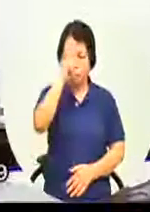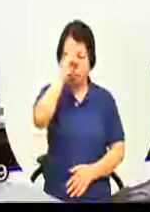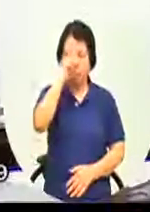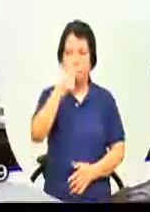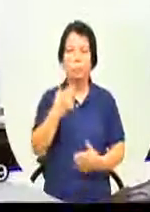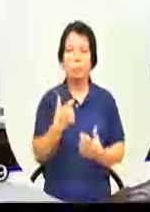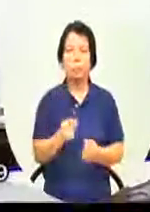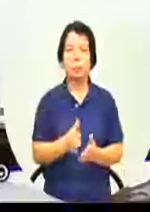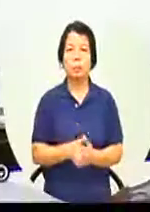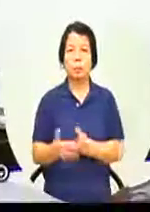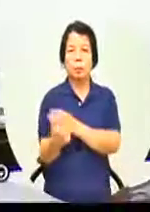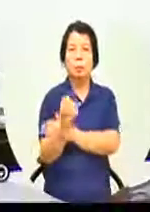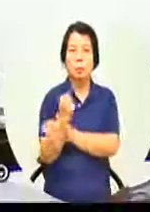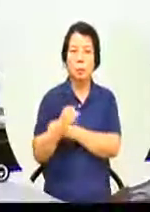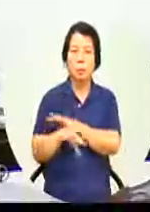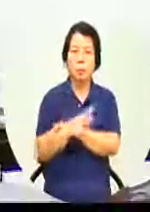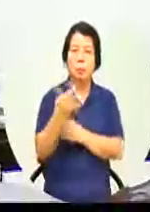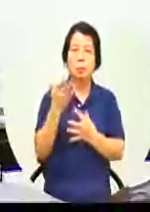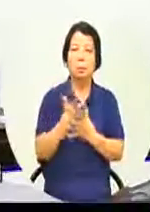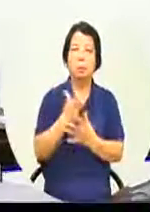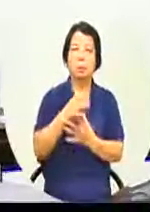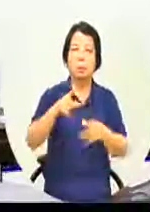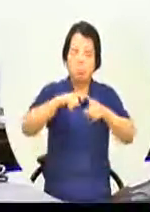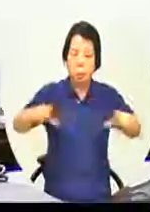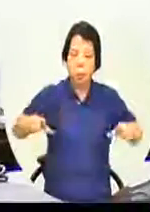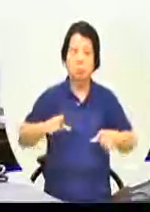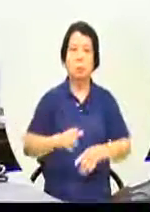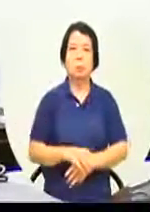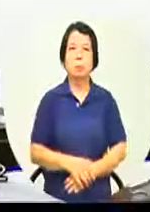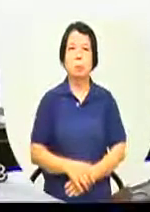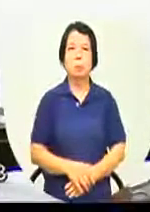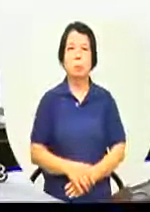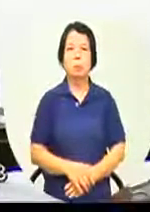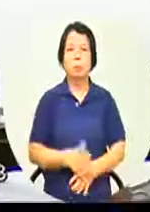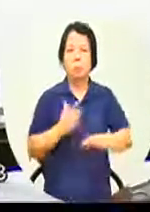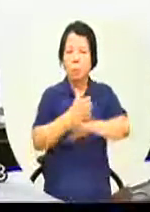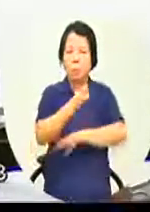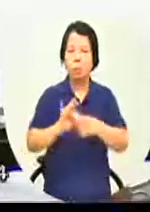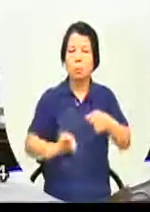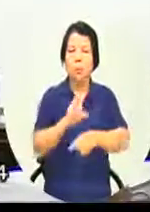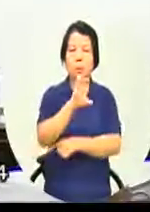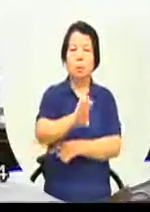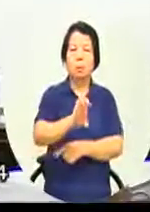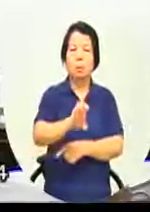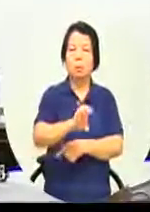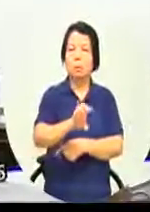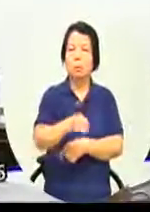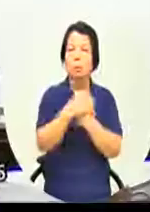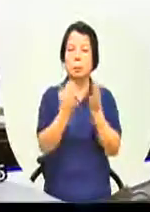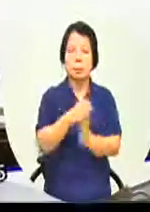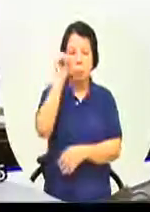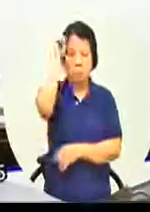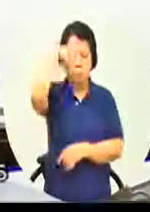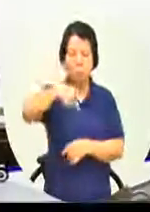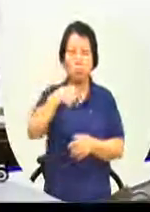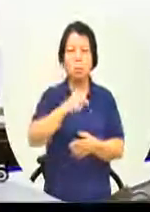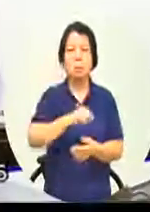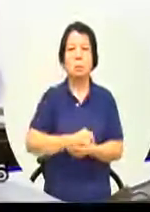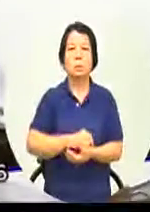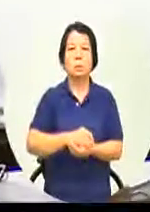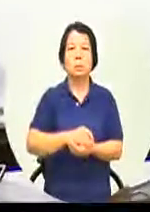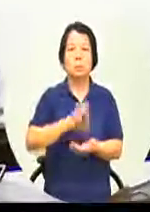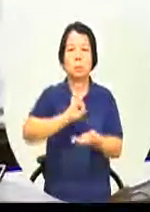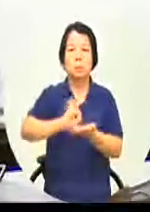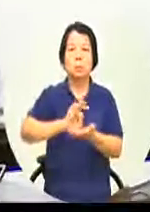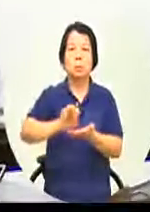是真的努力的空间还有很大很大，超过九成以上是惯性农法了。好，我想其实我们也知